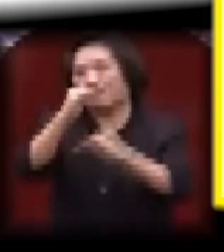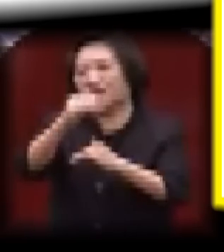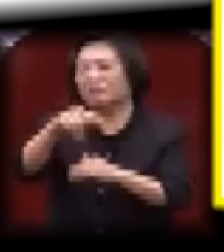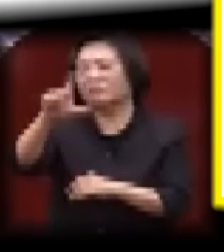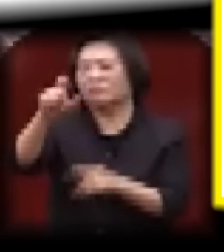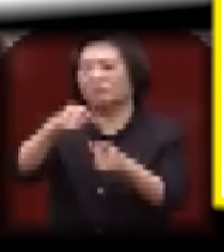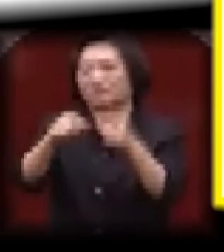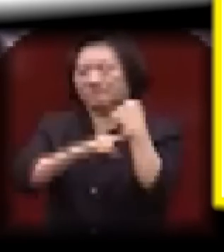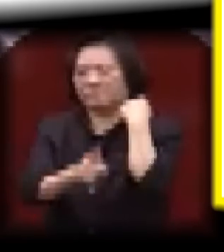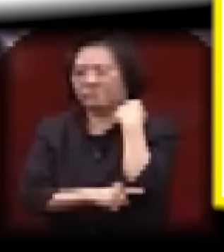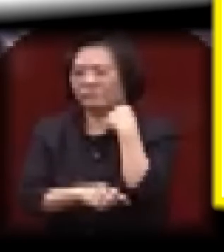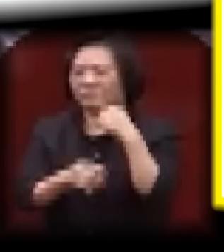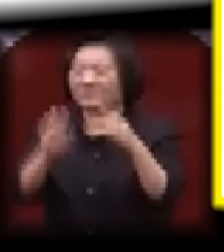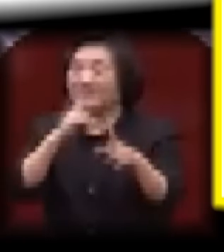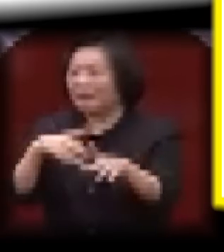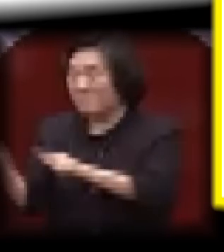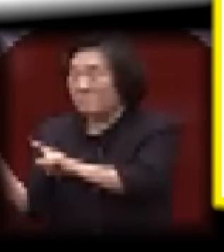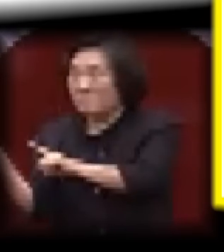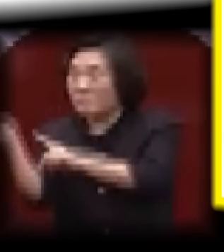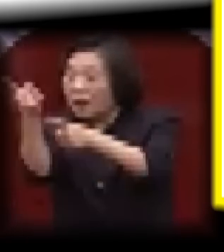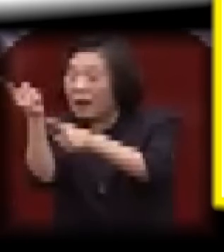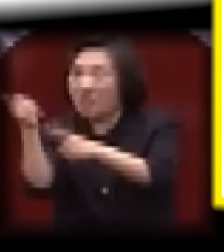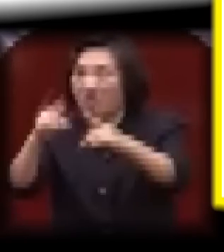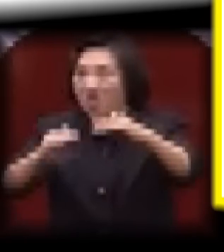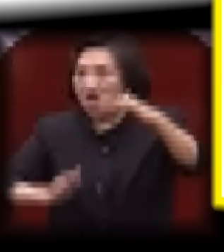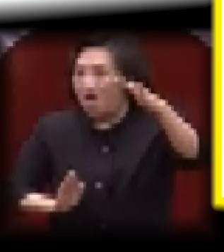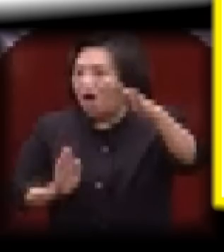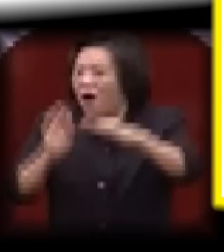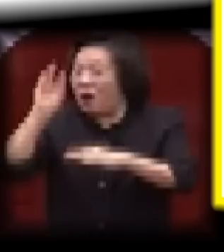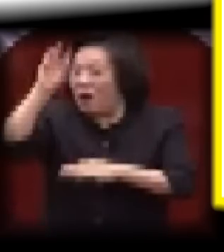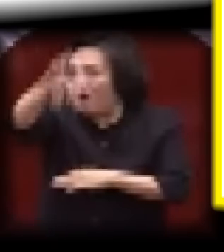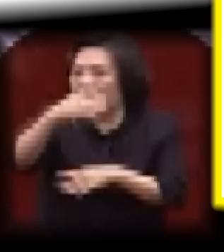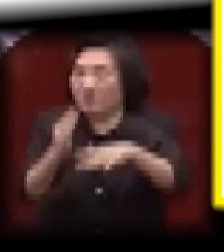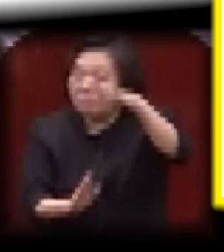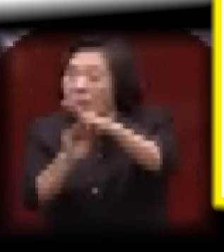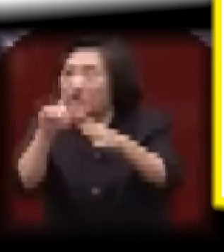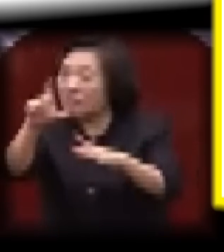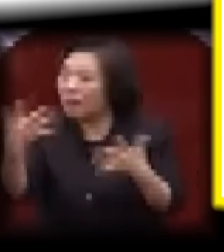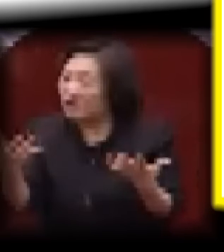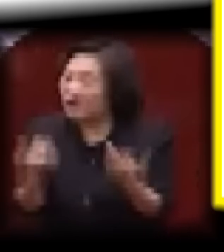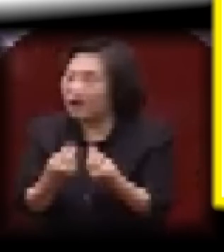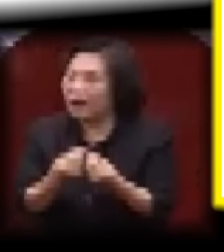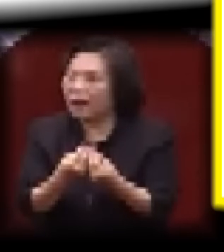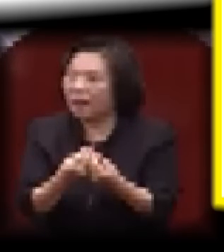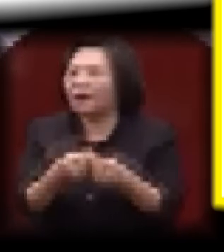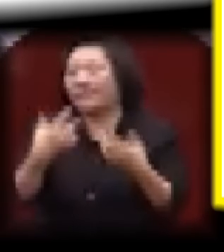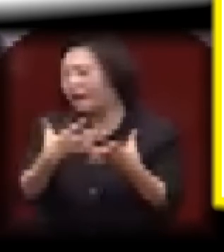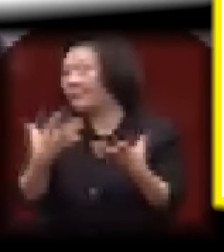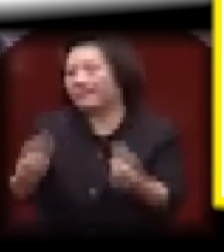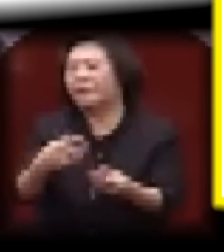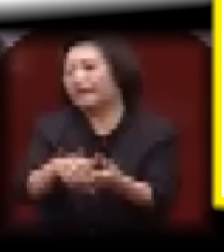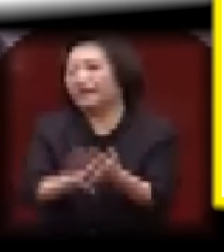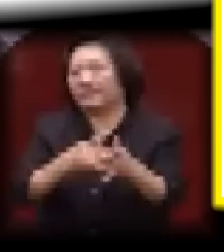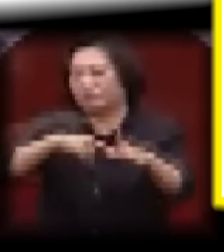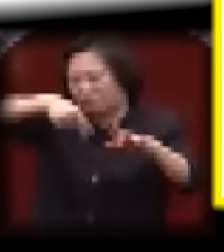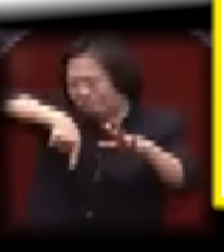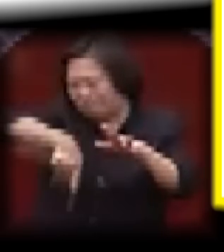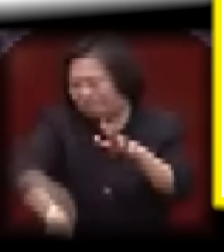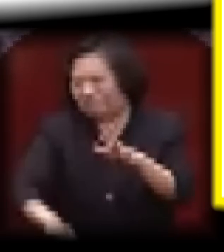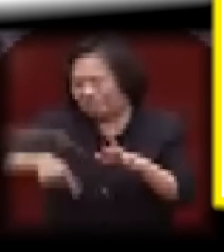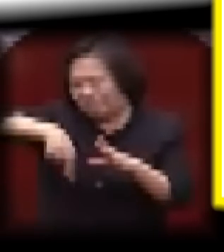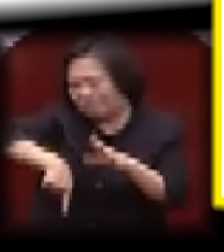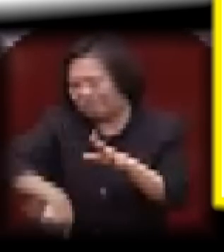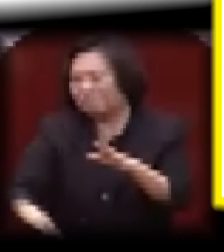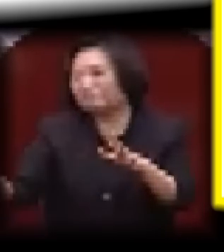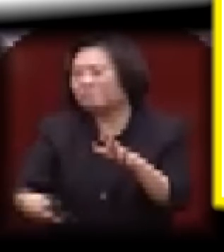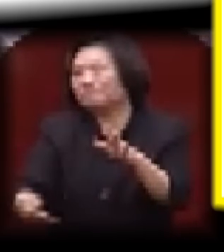那因为打棒球有一定的高度，当它上半壁限高60公尺的时候，只好往下挖。所以目前为什么大巨蛋